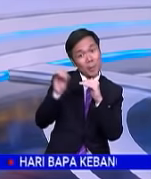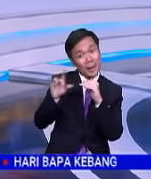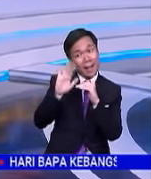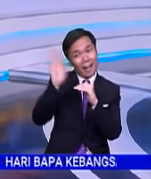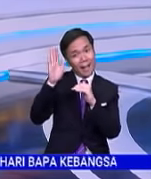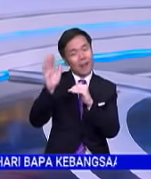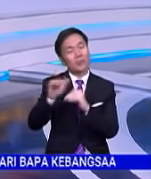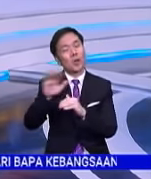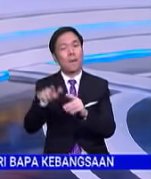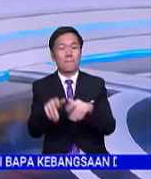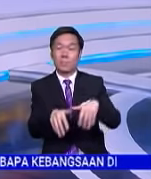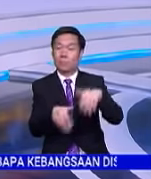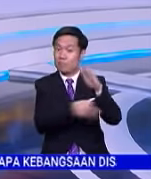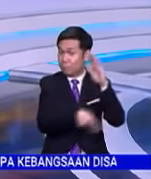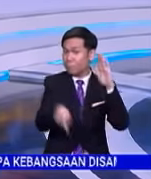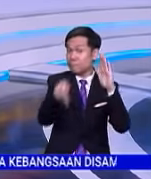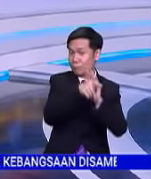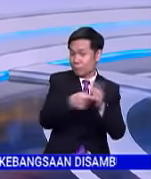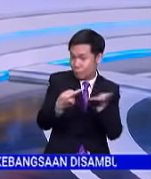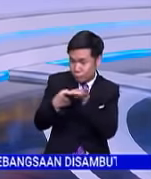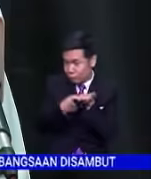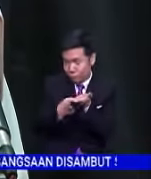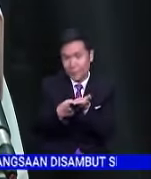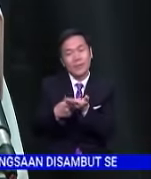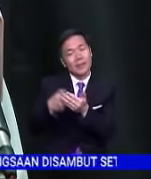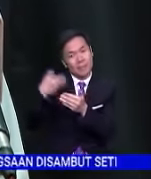Menteri dalam masa terdekat.